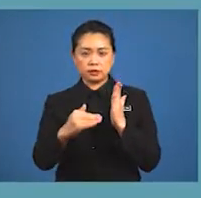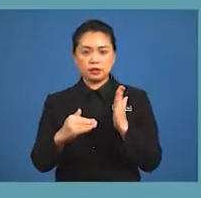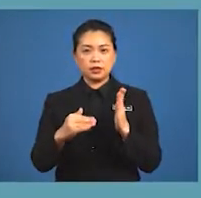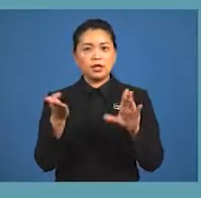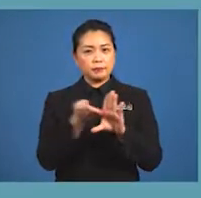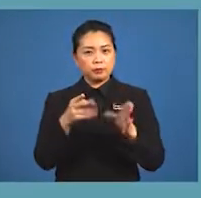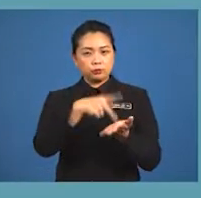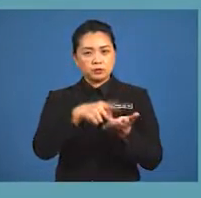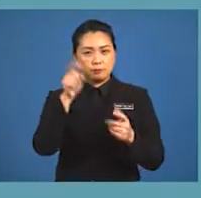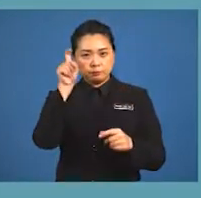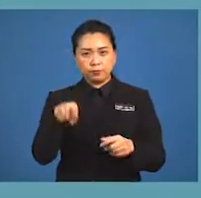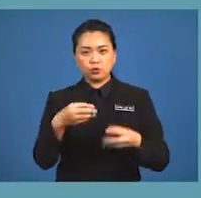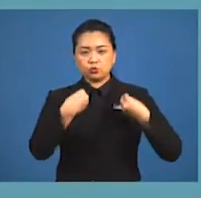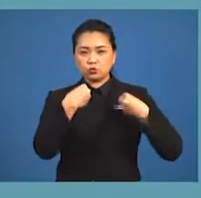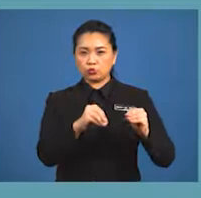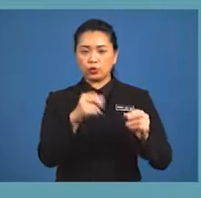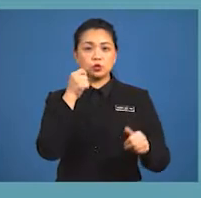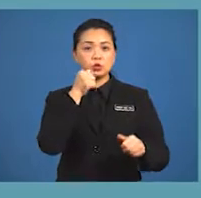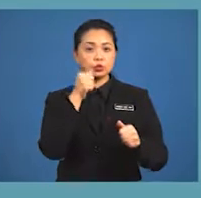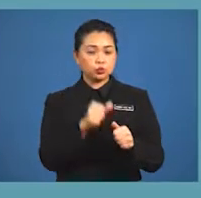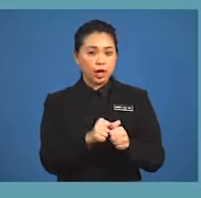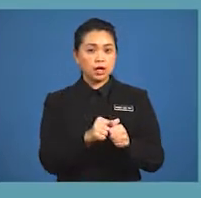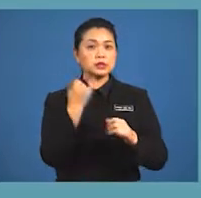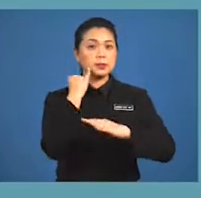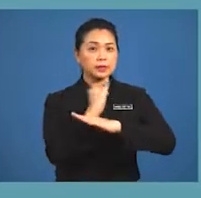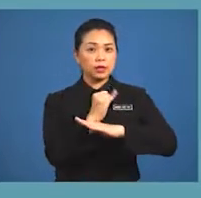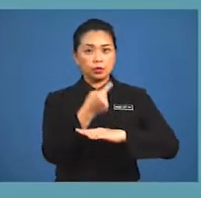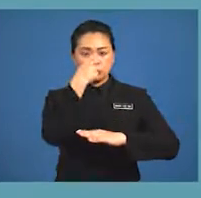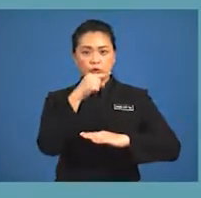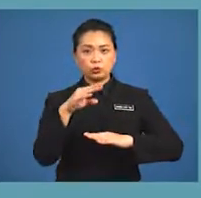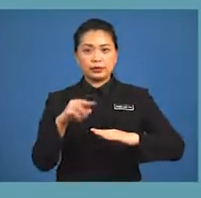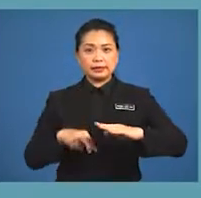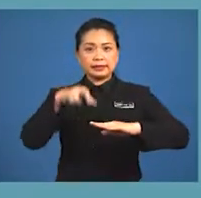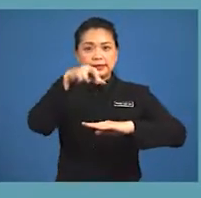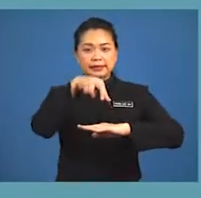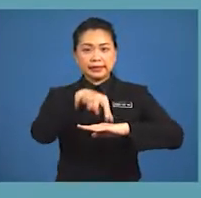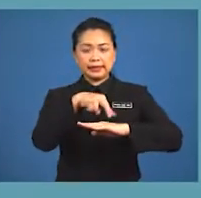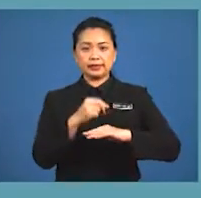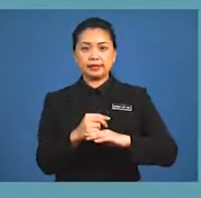menjual surat jaminan kerajaan dan menaikkan kadar bunga semalaman.